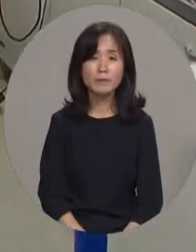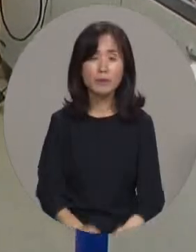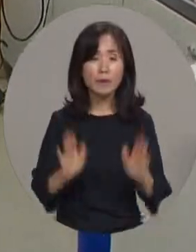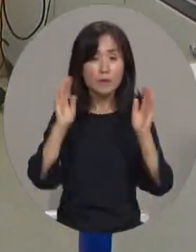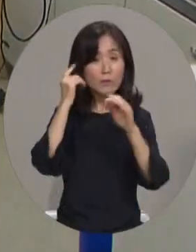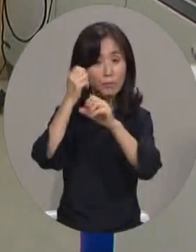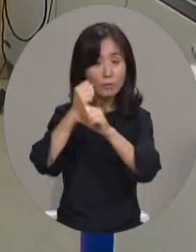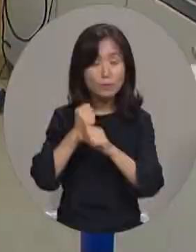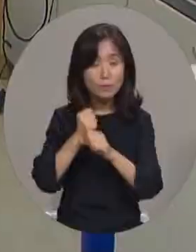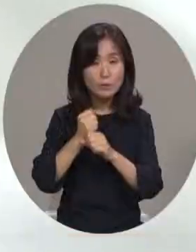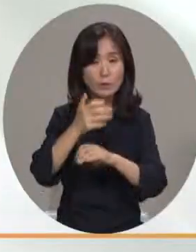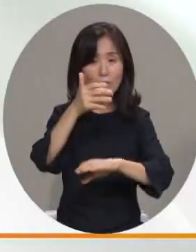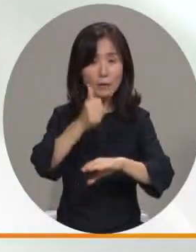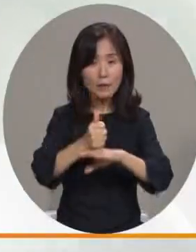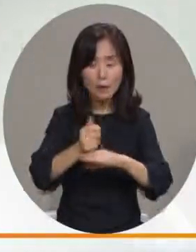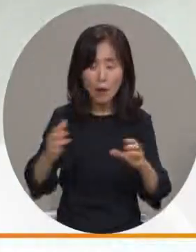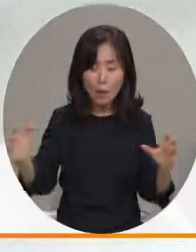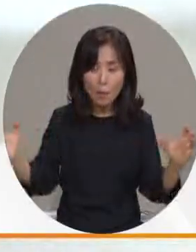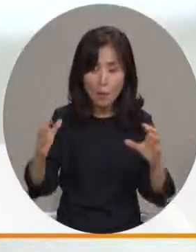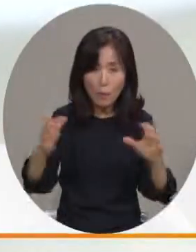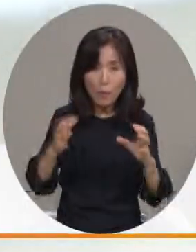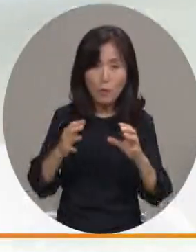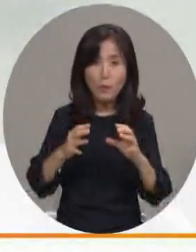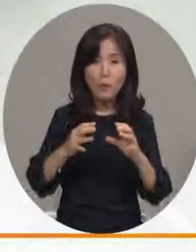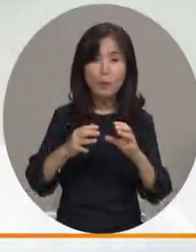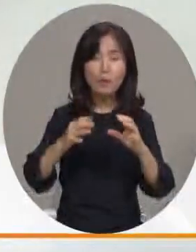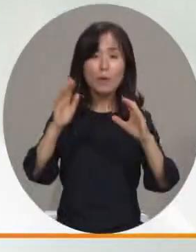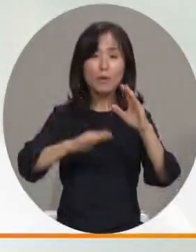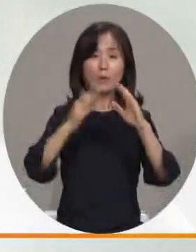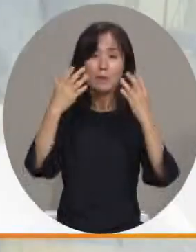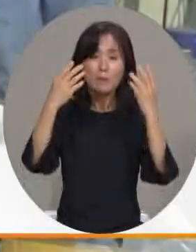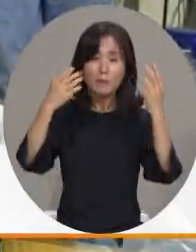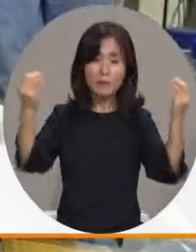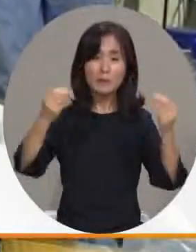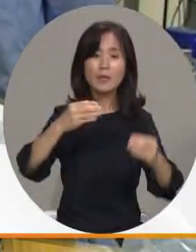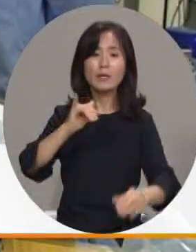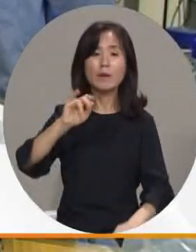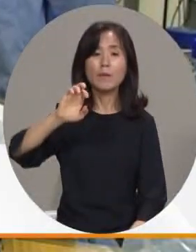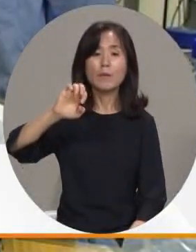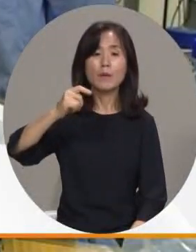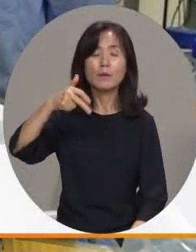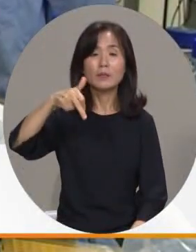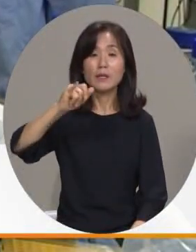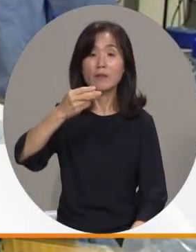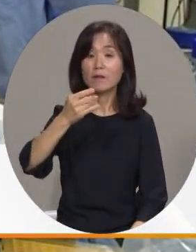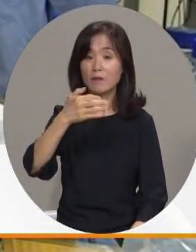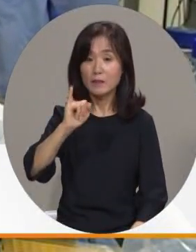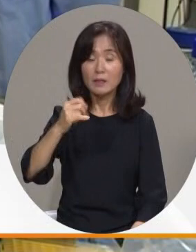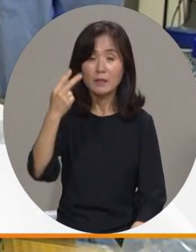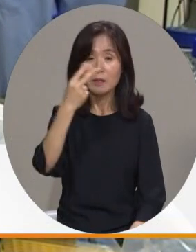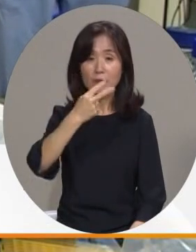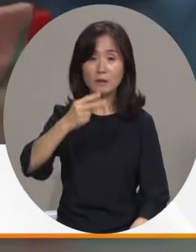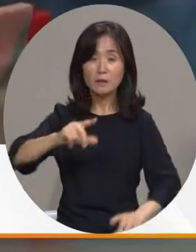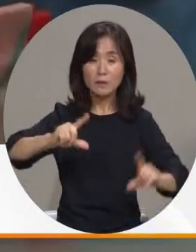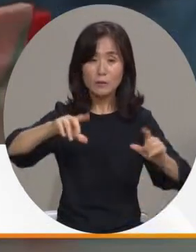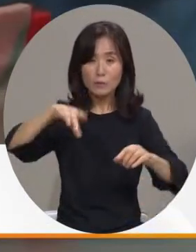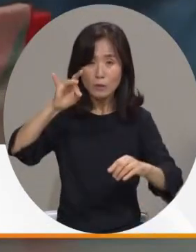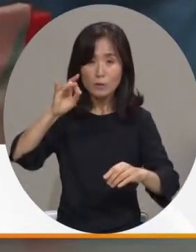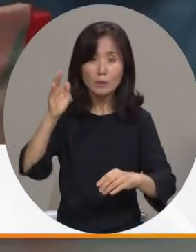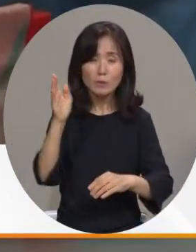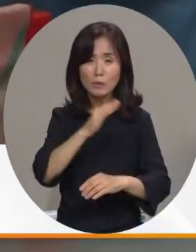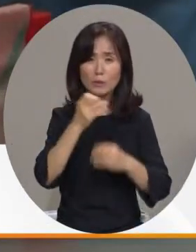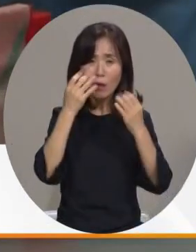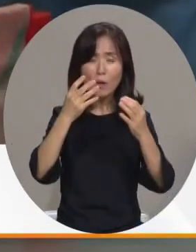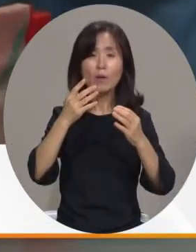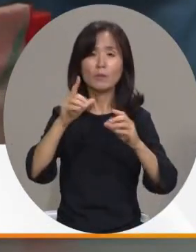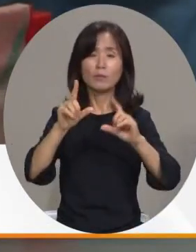학술연구 결과물을 집대성하고 공공의 일을 개방하는 리포지터리 2000년대 초부터 학술연구의 새로운 패러다임으로